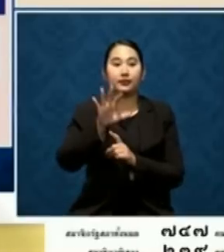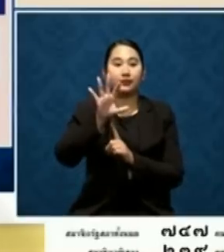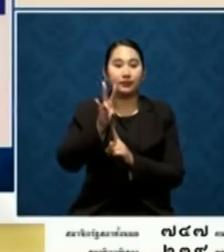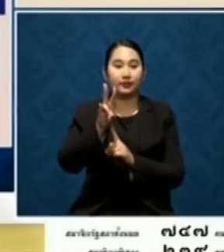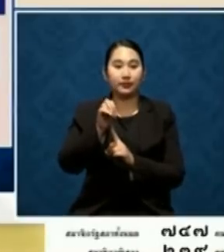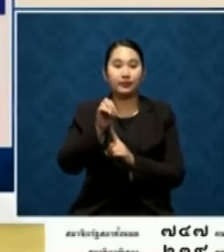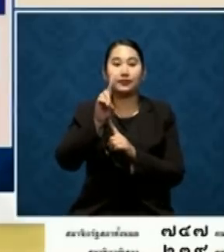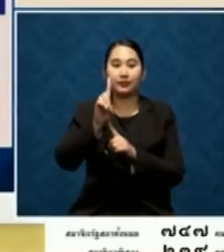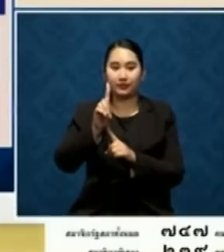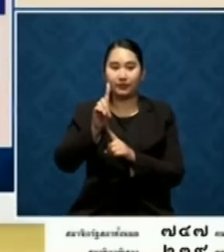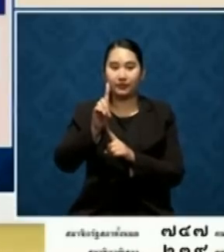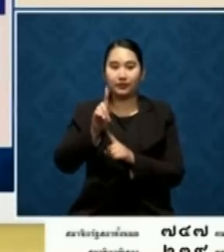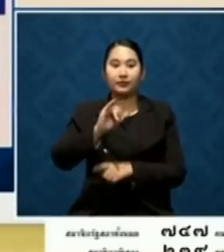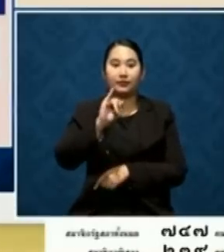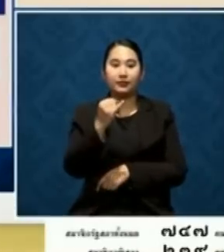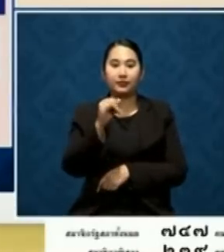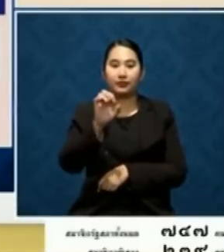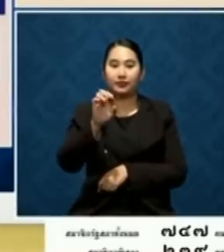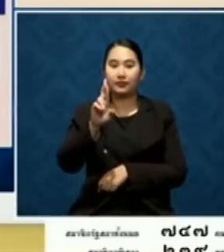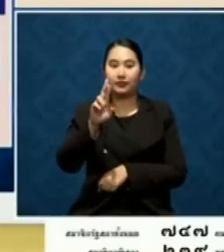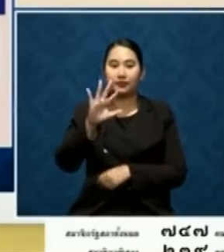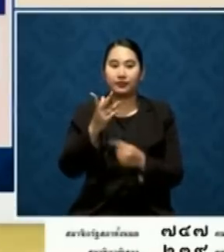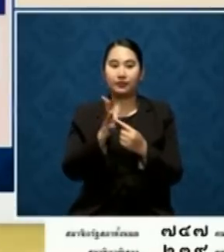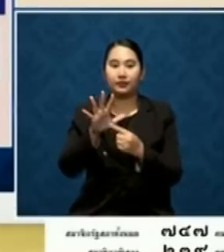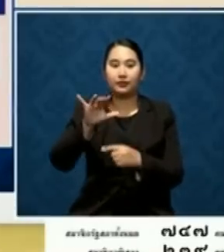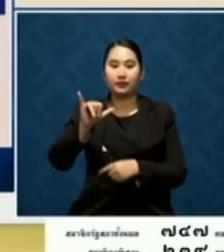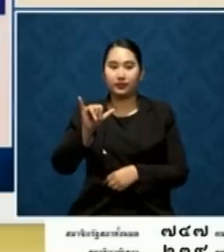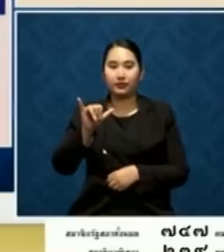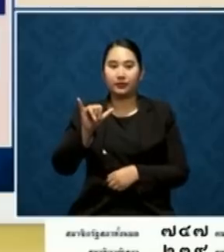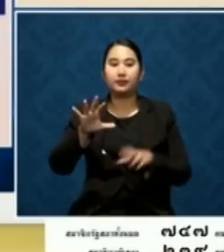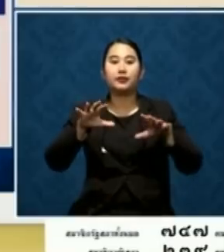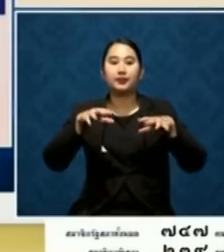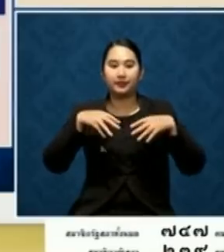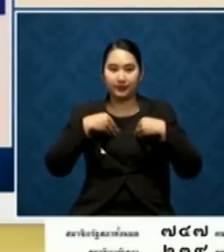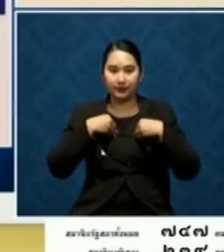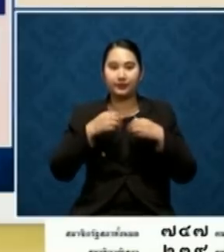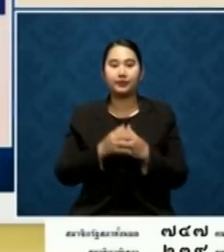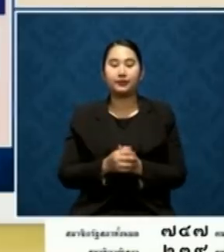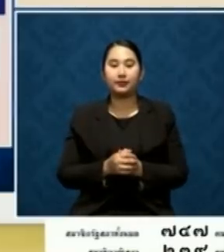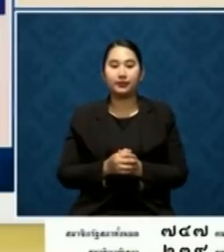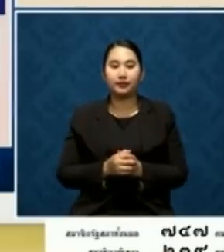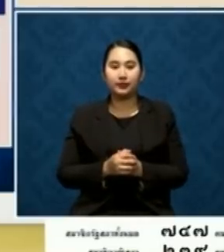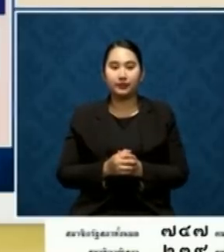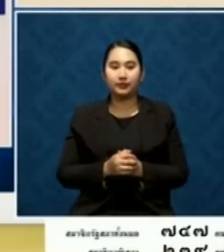71นายจีรชัยมูลทองโรย เห็นชอบครับ